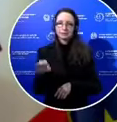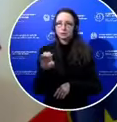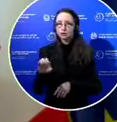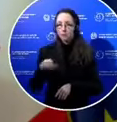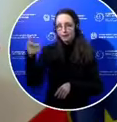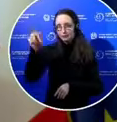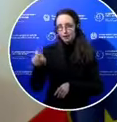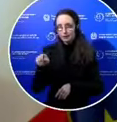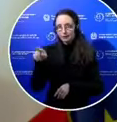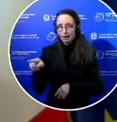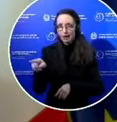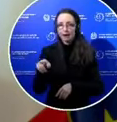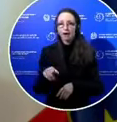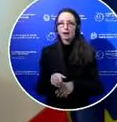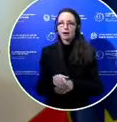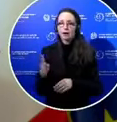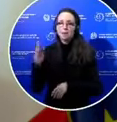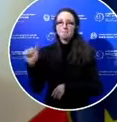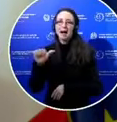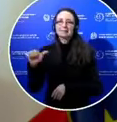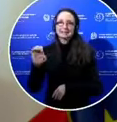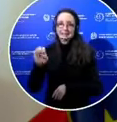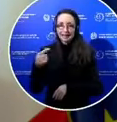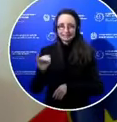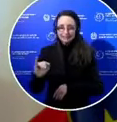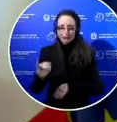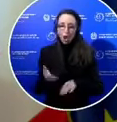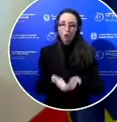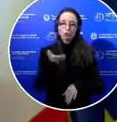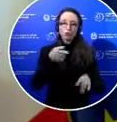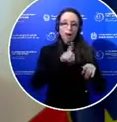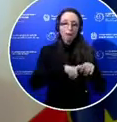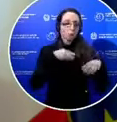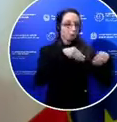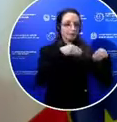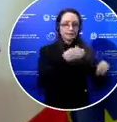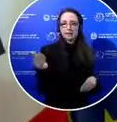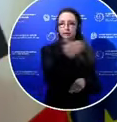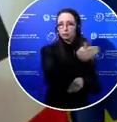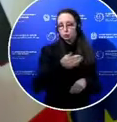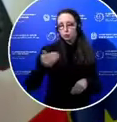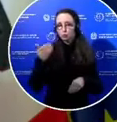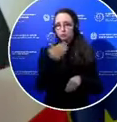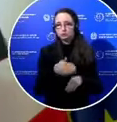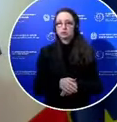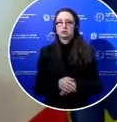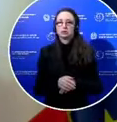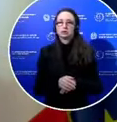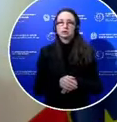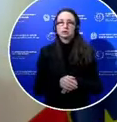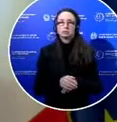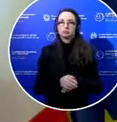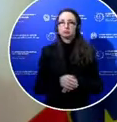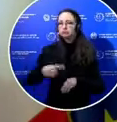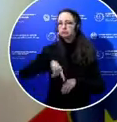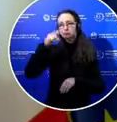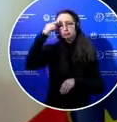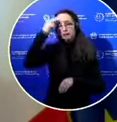Italiana, il Cardinale Bassetti, alle autorità e a tutti i presenti, senza dimenticare chi ha lavorato per